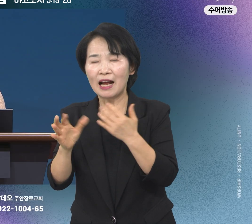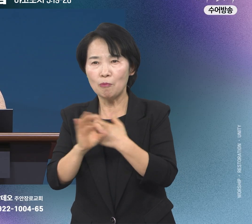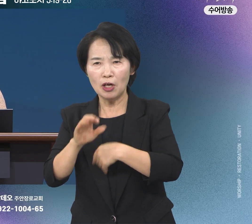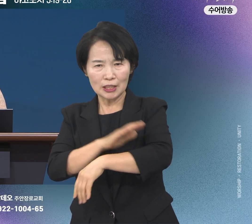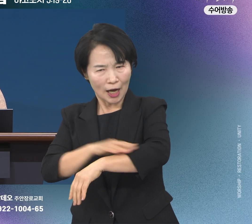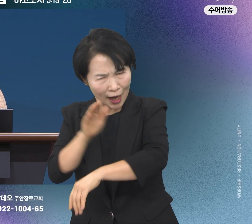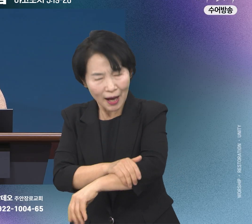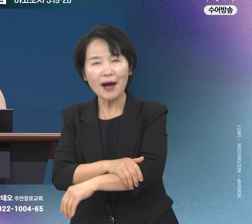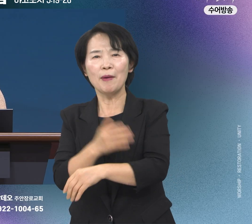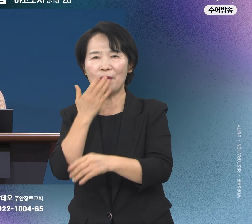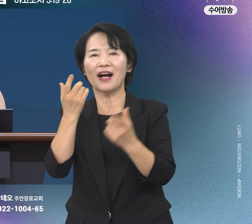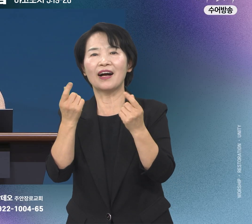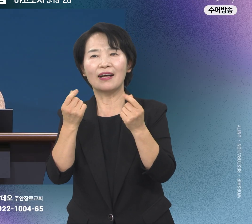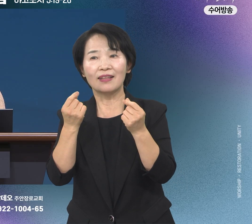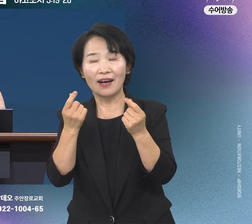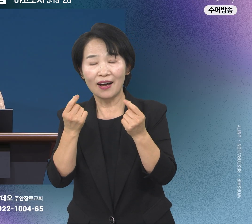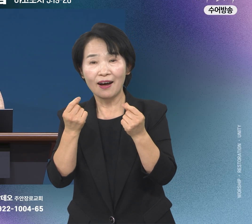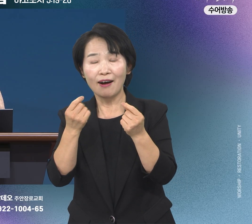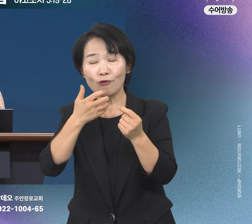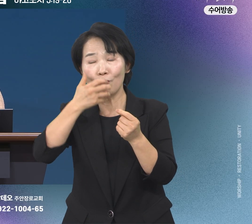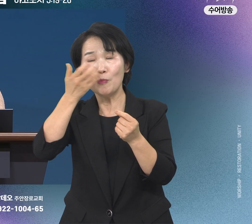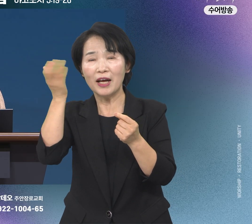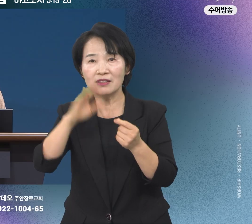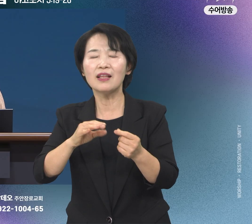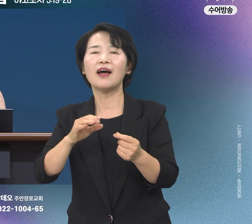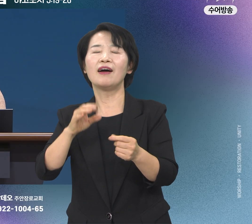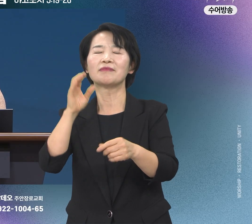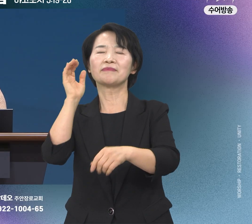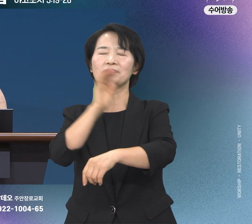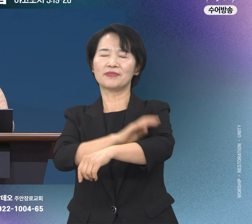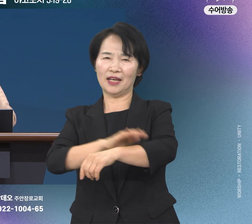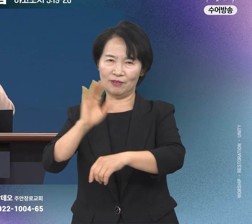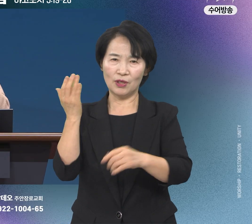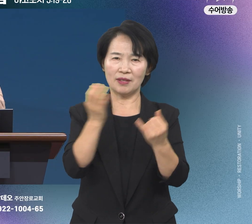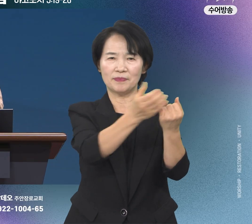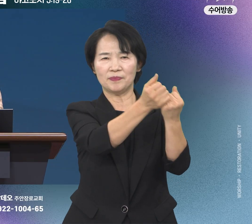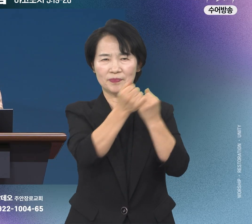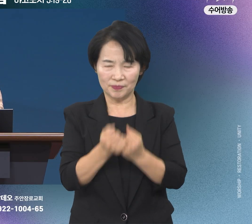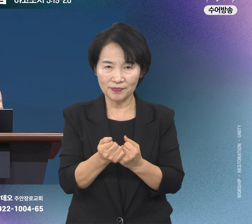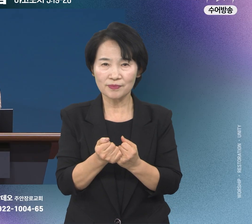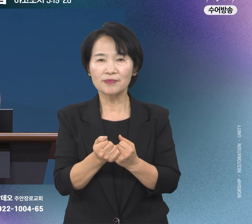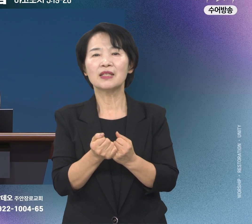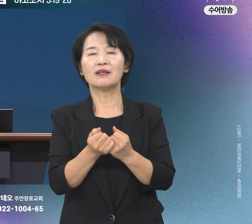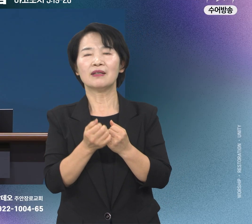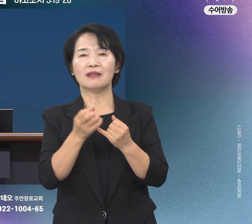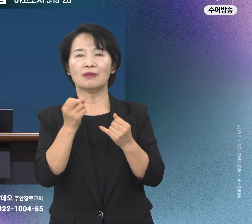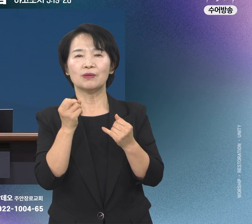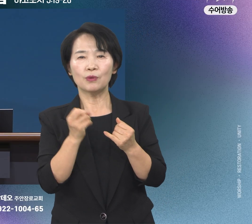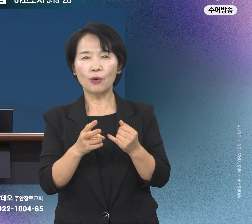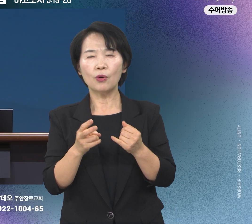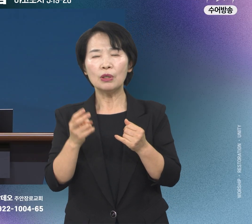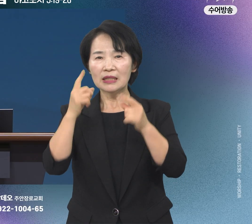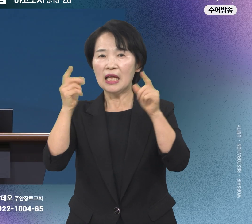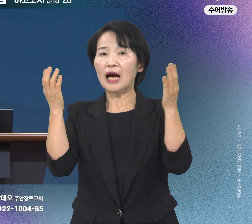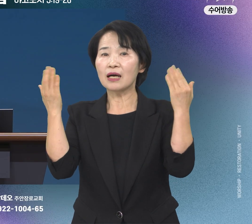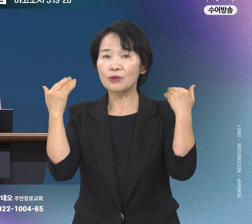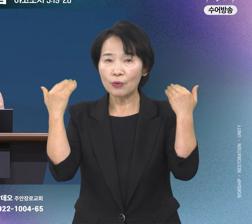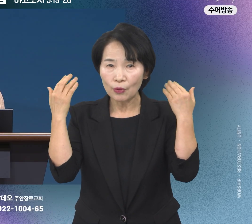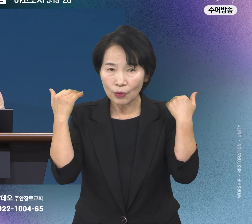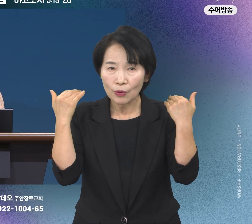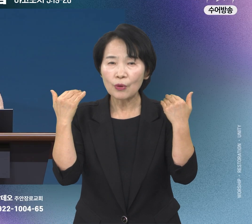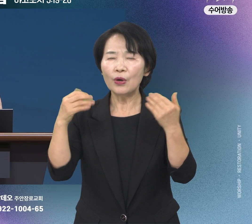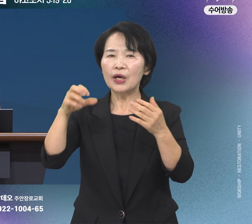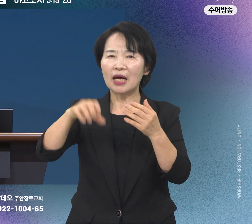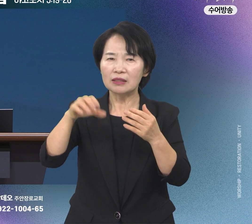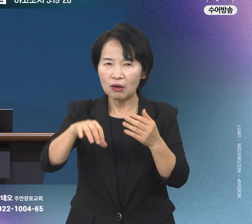저희랑 같이 중고등부 생활을 같이 한 2살 어린 동생을 어떤 대학교 위장 동아리를 통하여서